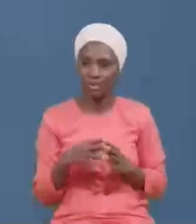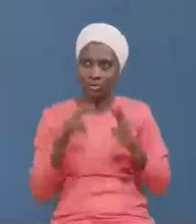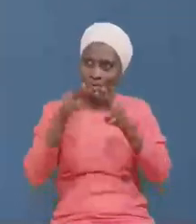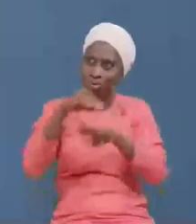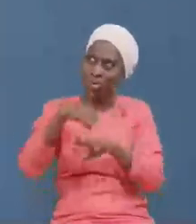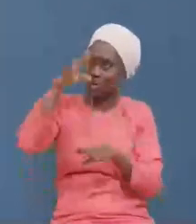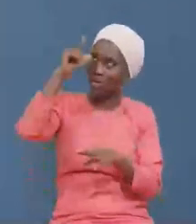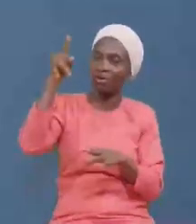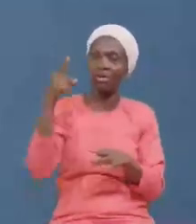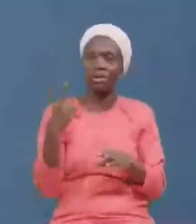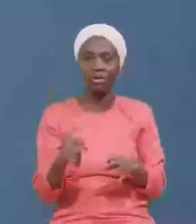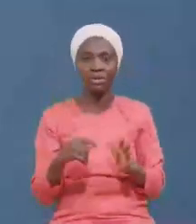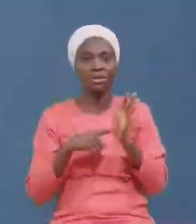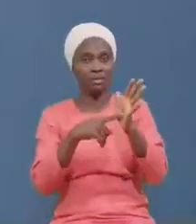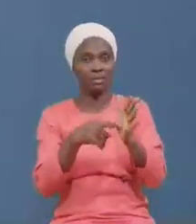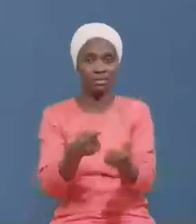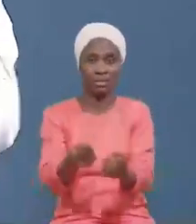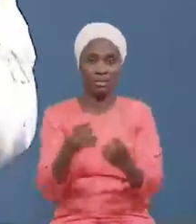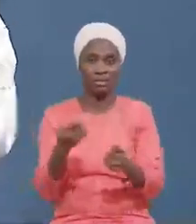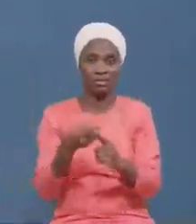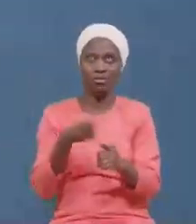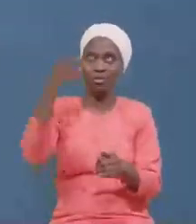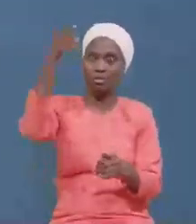quand vous le regardez comme la révélation venant de Dieu,